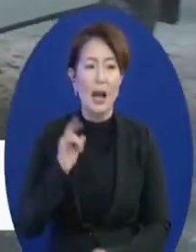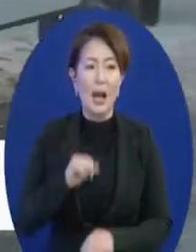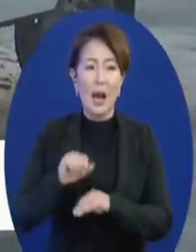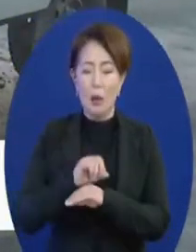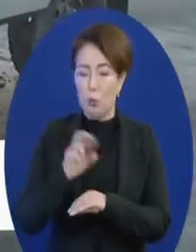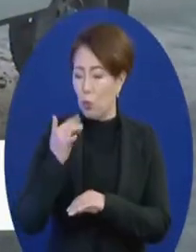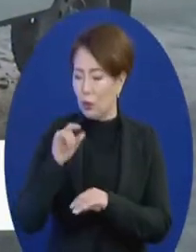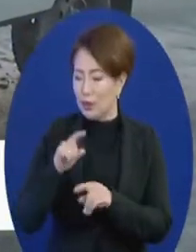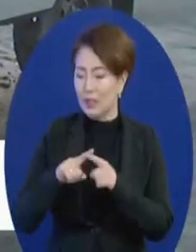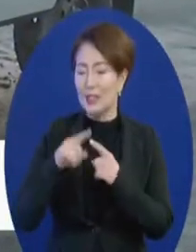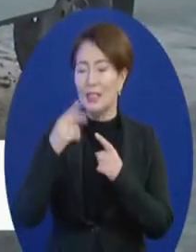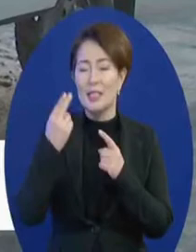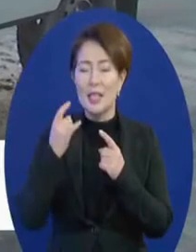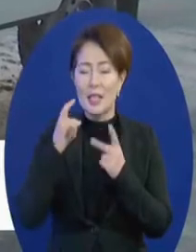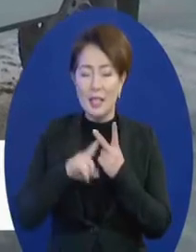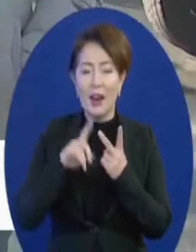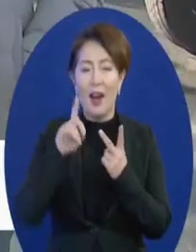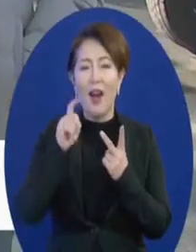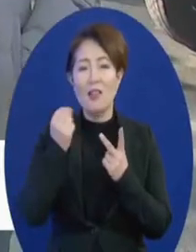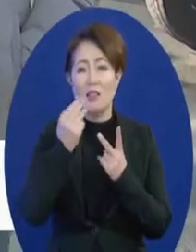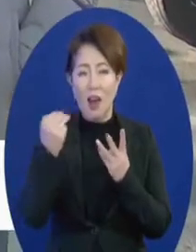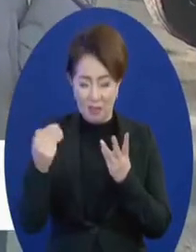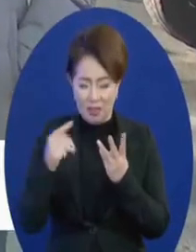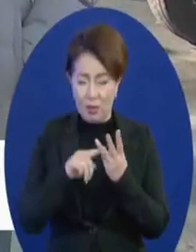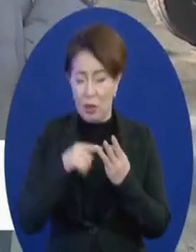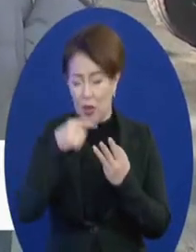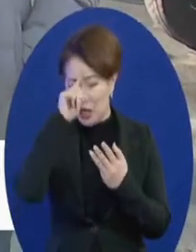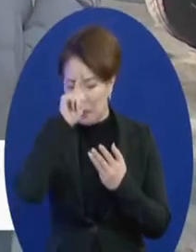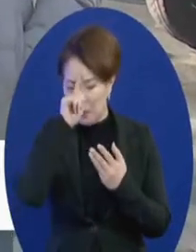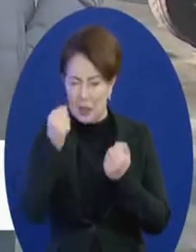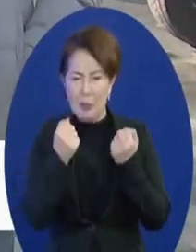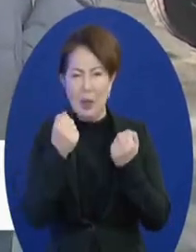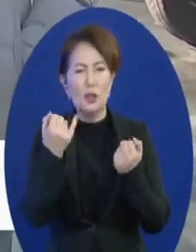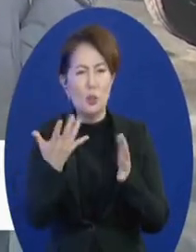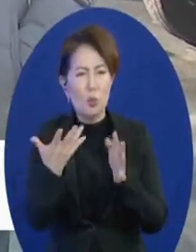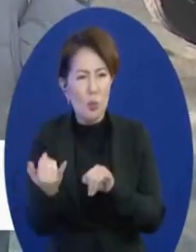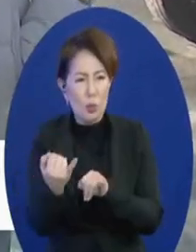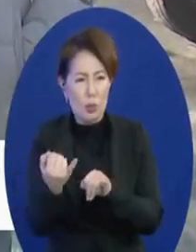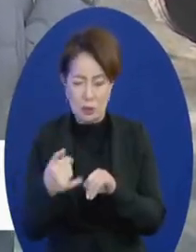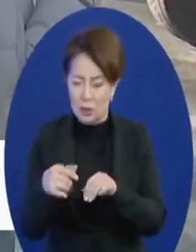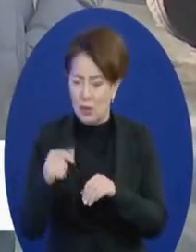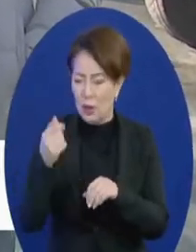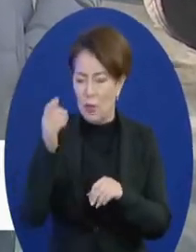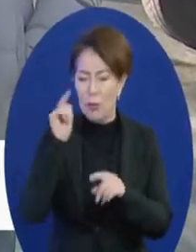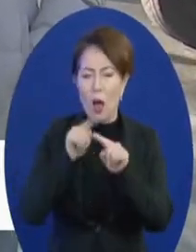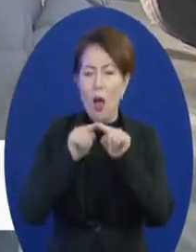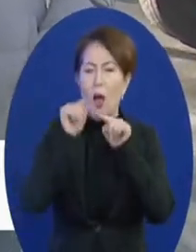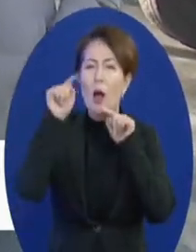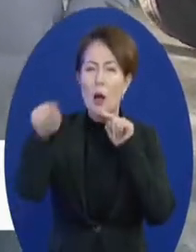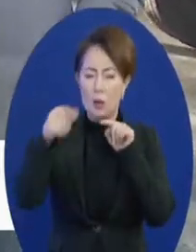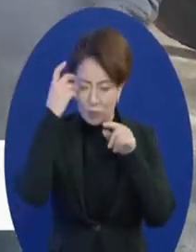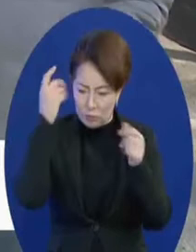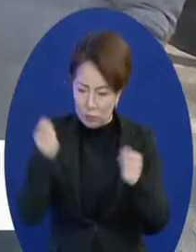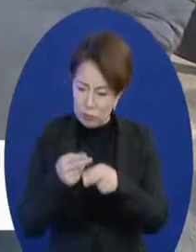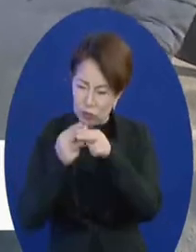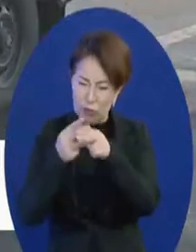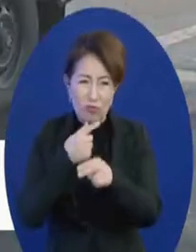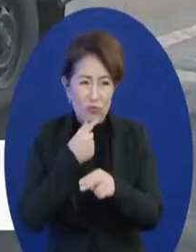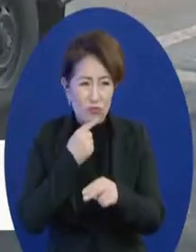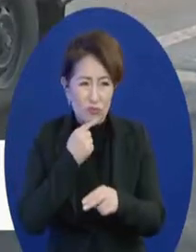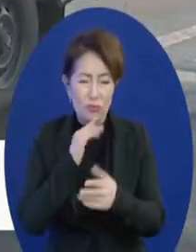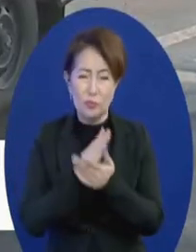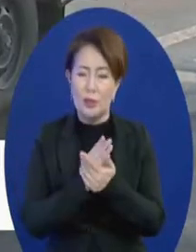Архангай аймгийн булган цэнхэр хашаат сумын эмнэлгийн машин хувцарч мууцнаас төвөөс заслагдсан багийн малчтай төрч тусламж үзүүлэхэд хүндрэлтэй цаг